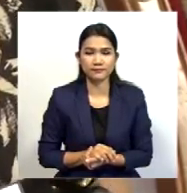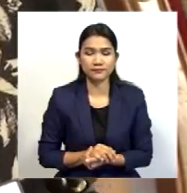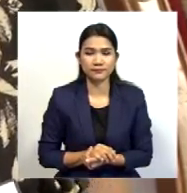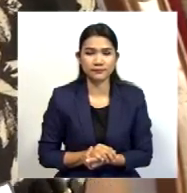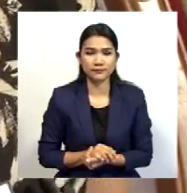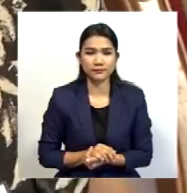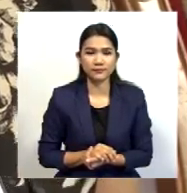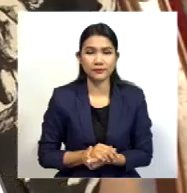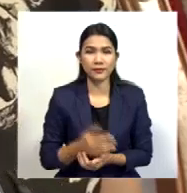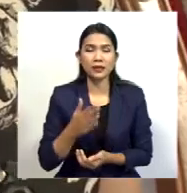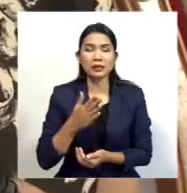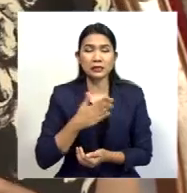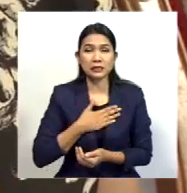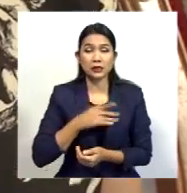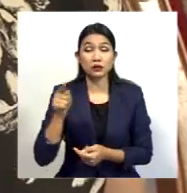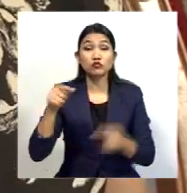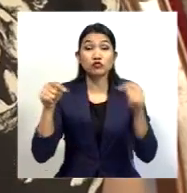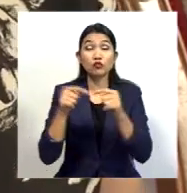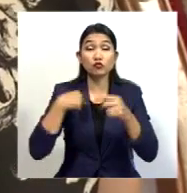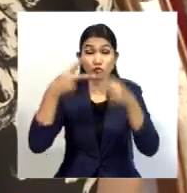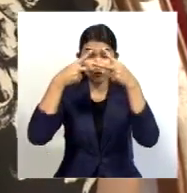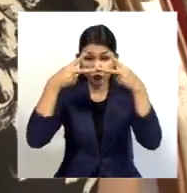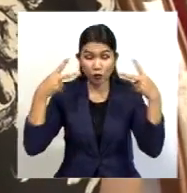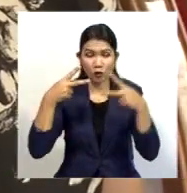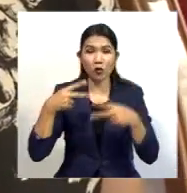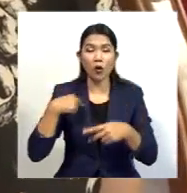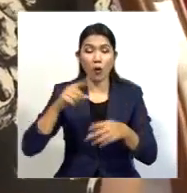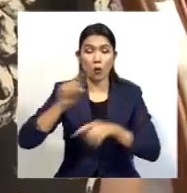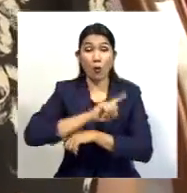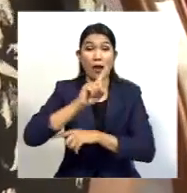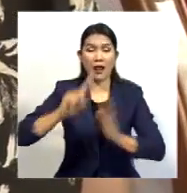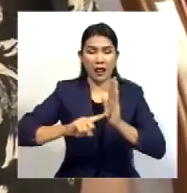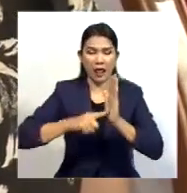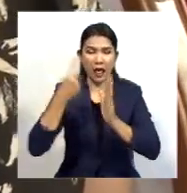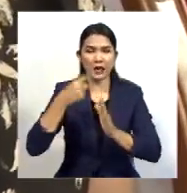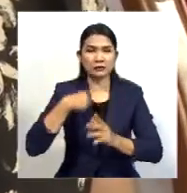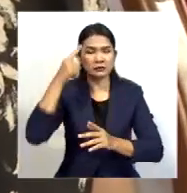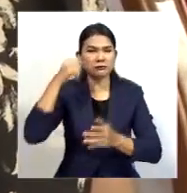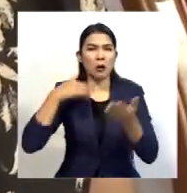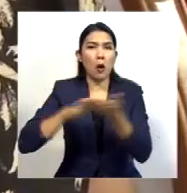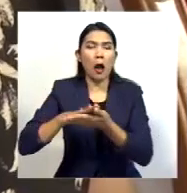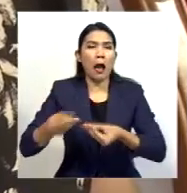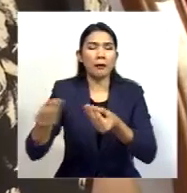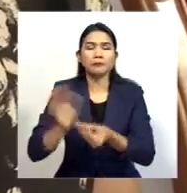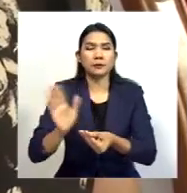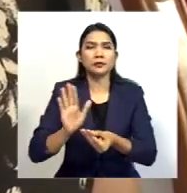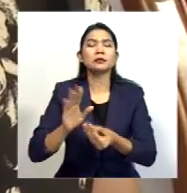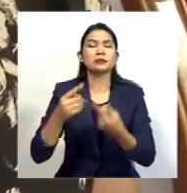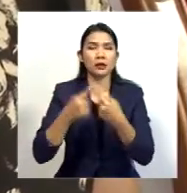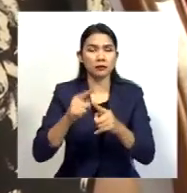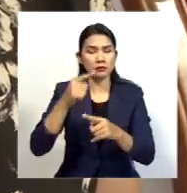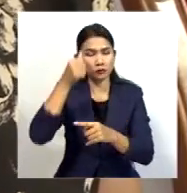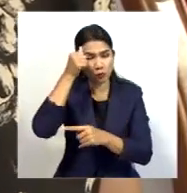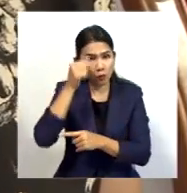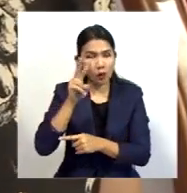คือเราเอาโหสิตั้งแต่วันแรกวันแรกอ่ะมันยังทำใจไม่ได้หรอกความโหสิมันยังไม่มีหรอกแต่พอมาคืนที่สองเราก็เริ่มคิด